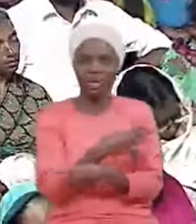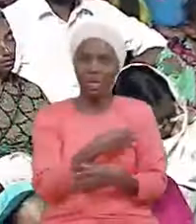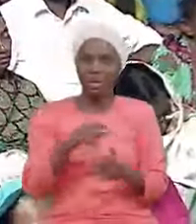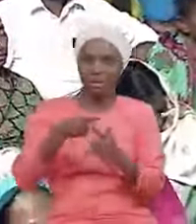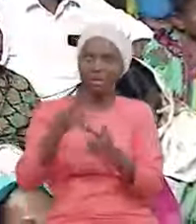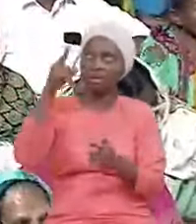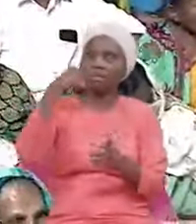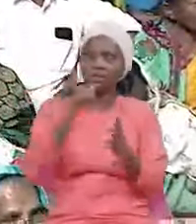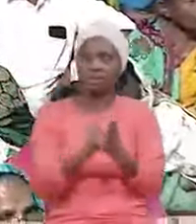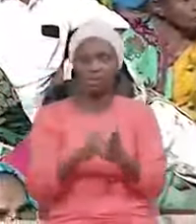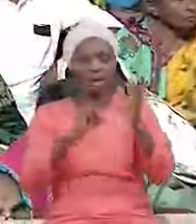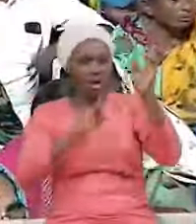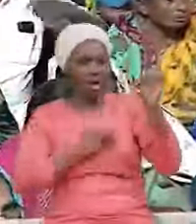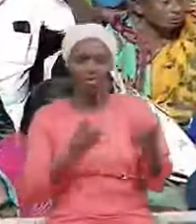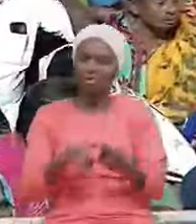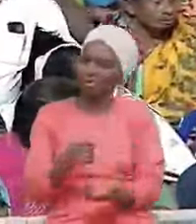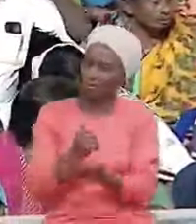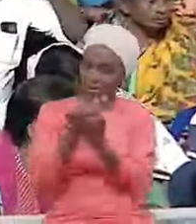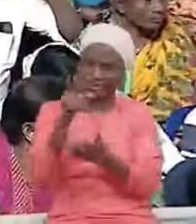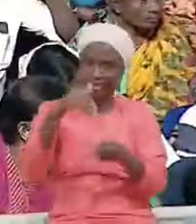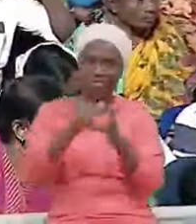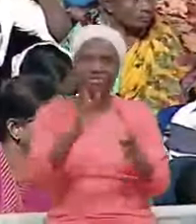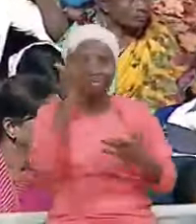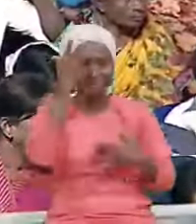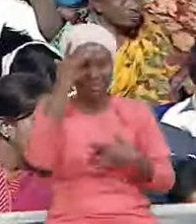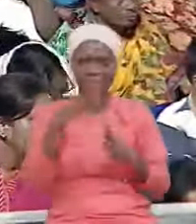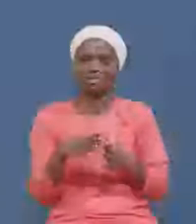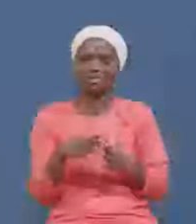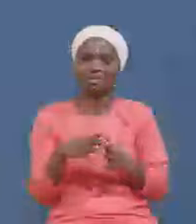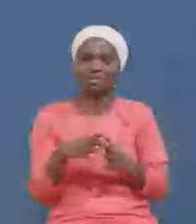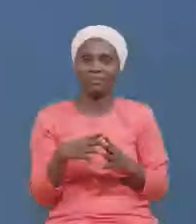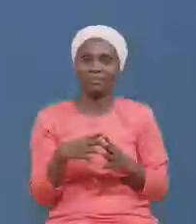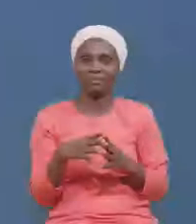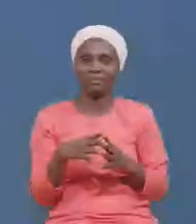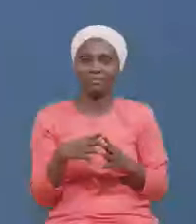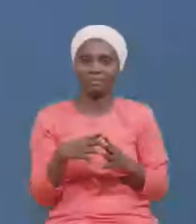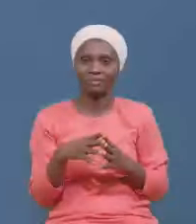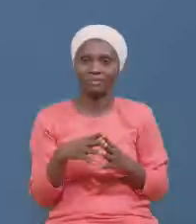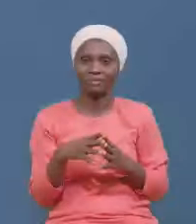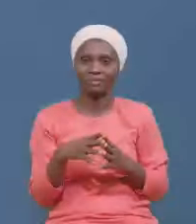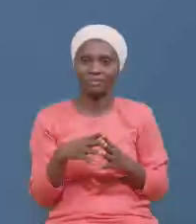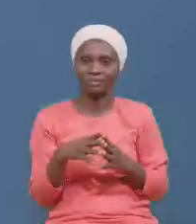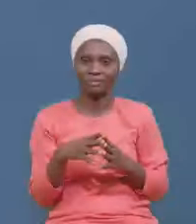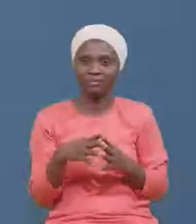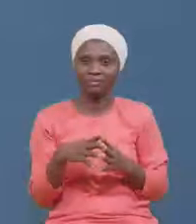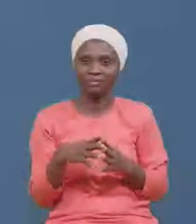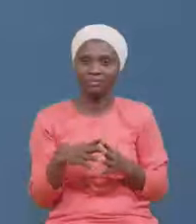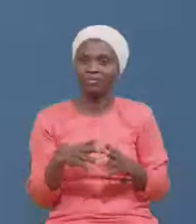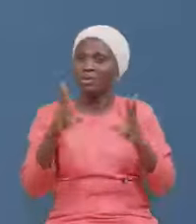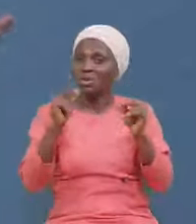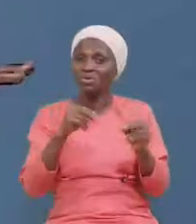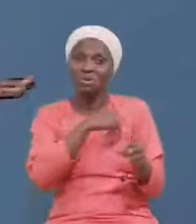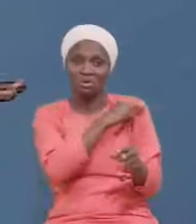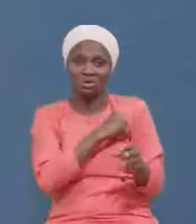says, I want to help you in your sickness. ఆయన అంటున్నాడు, నీ రోగంలో నేను నీకు సహాయం చేస్తాను. No hospital